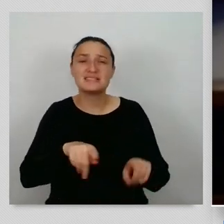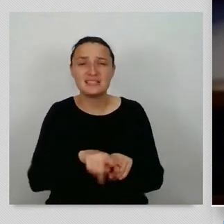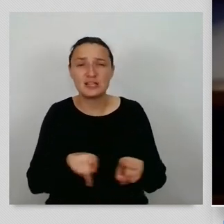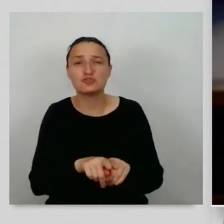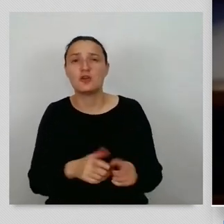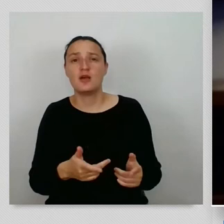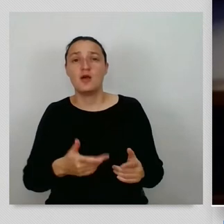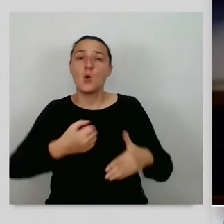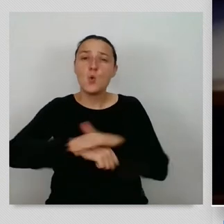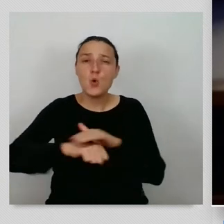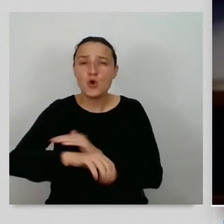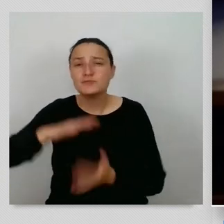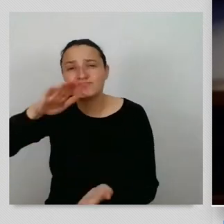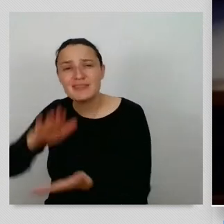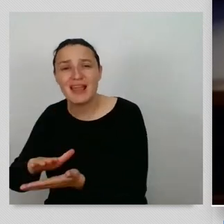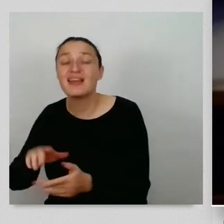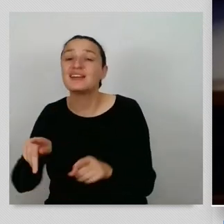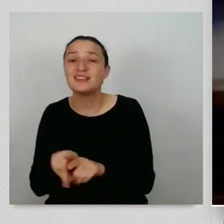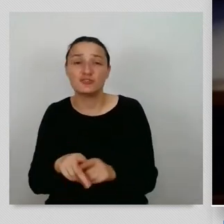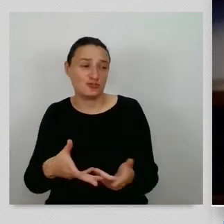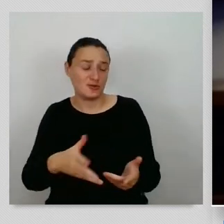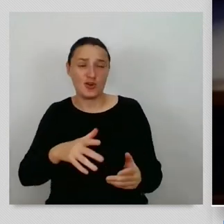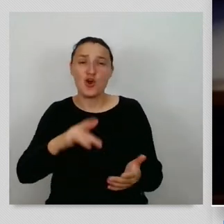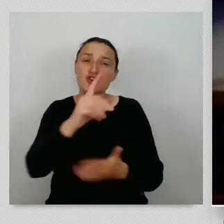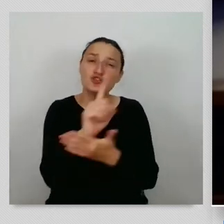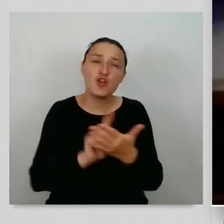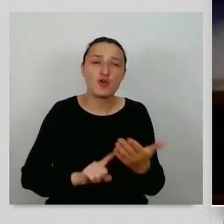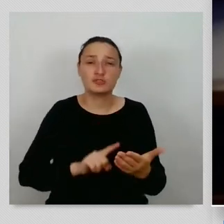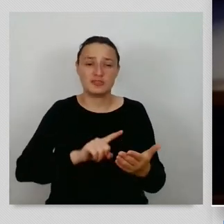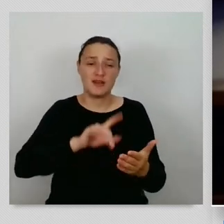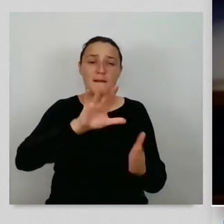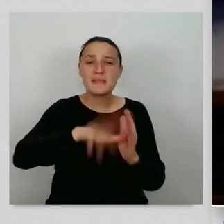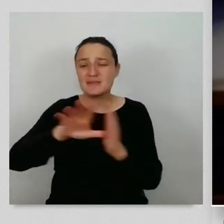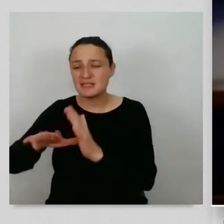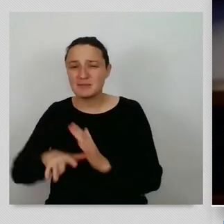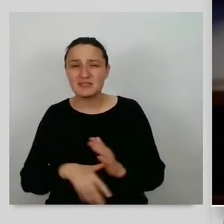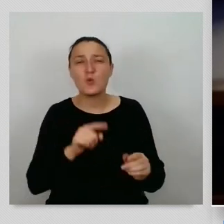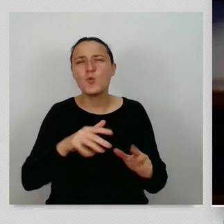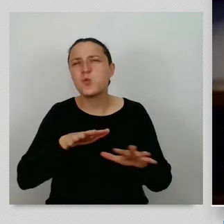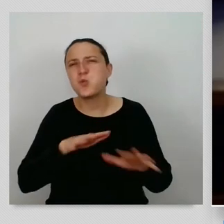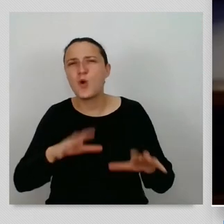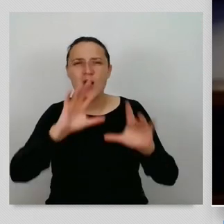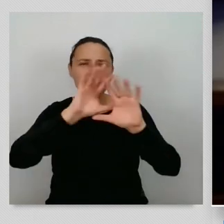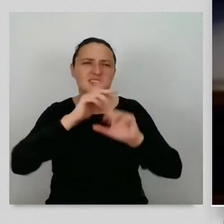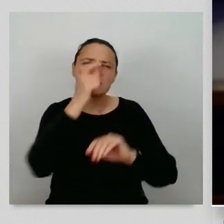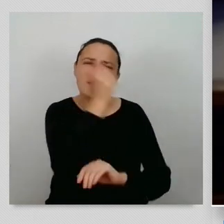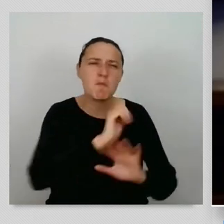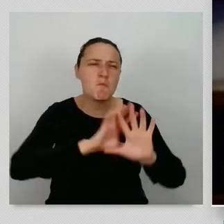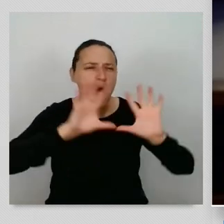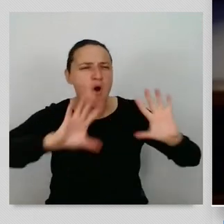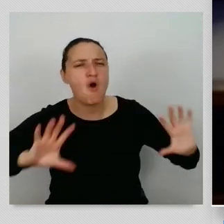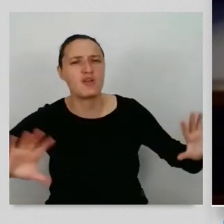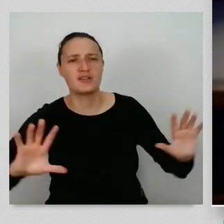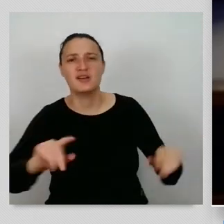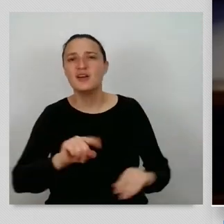jest no niestety tym rejonem, w którym jest dużo miast, które są pogrążone w smogu, ale to jest również ten teren, który oczekuje